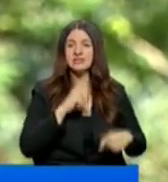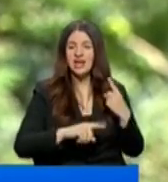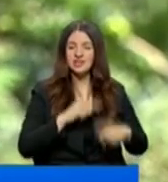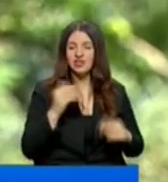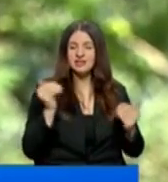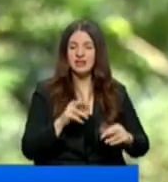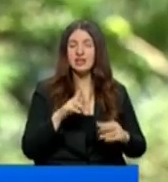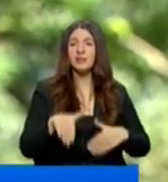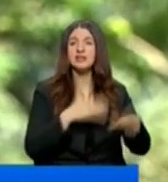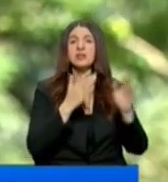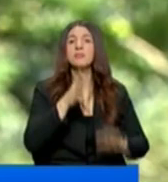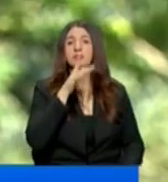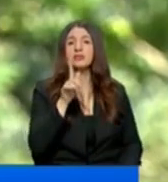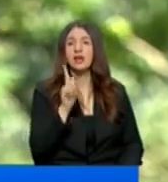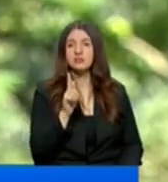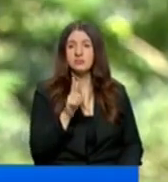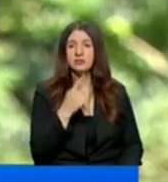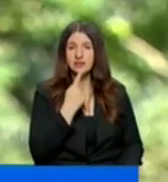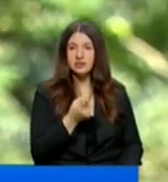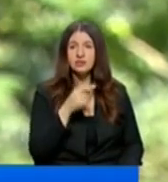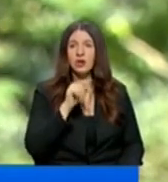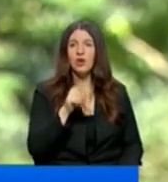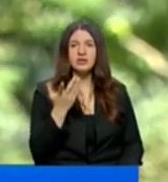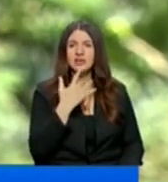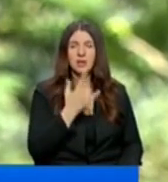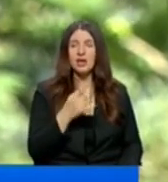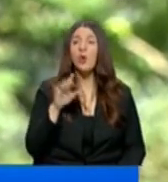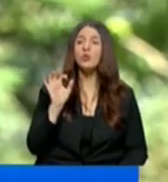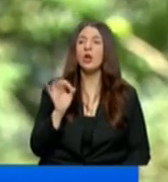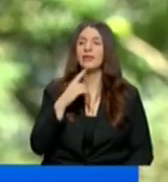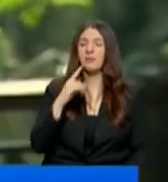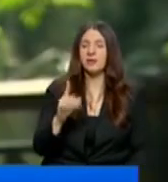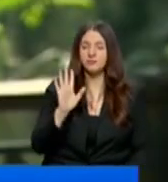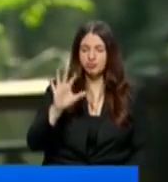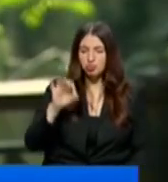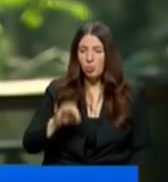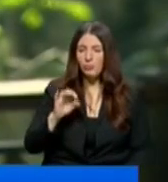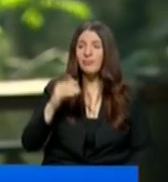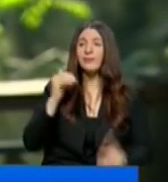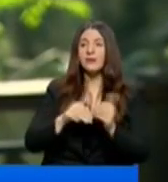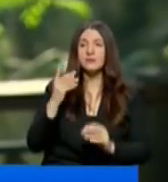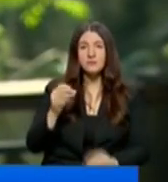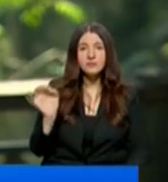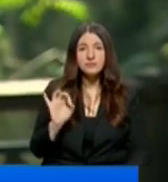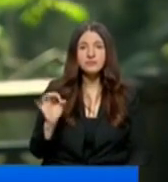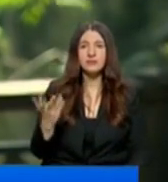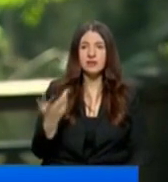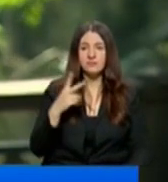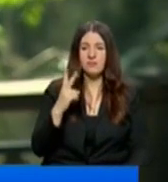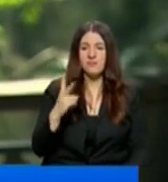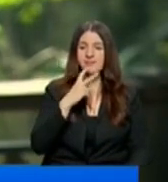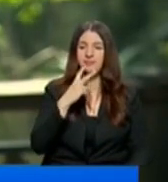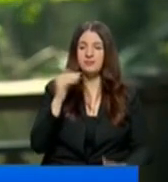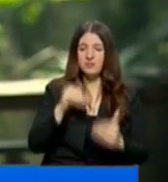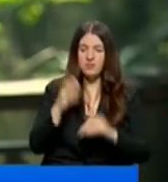siyasetçi geldiği gibi gitmesini de bilmeli evet. dediniz. O ne demek? O efendim? Şu demek. Hı. Şimdi seçim oldu değil mi? Evet. Yani 2002'de